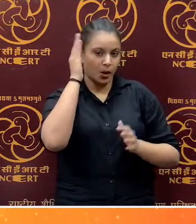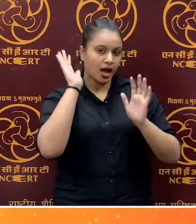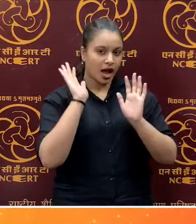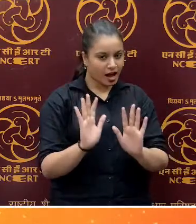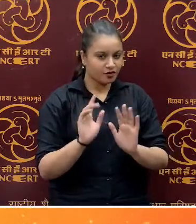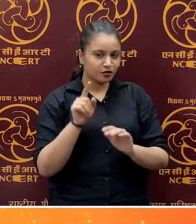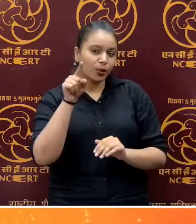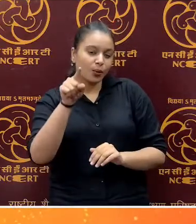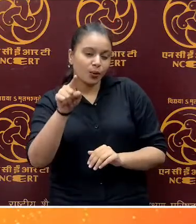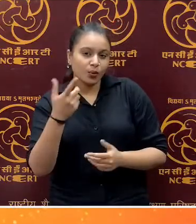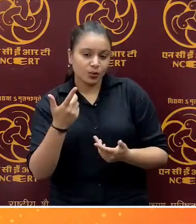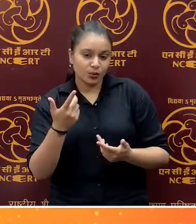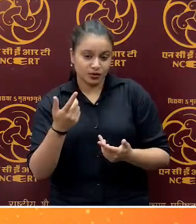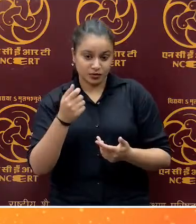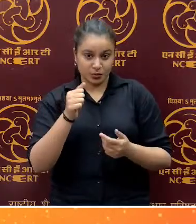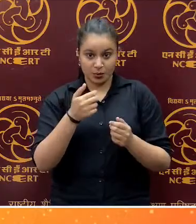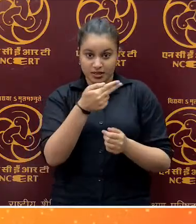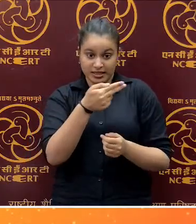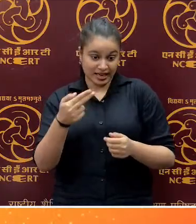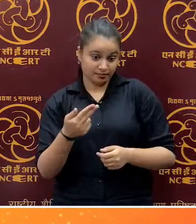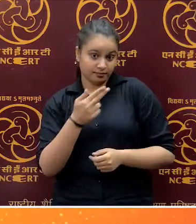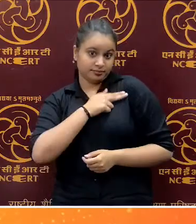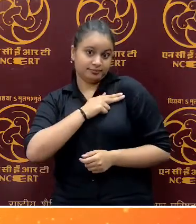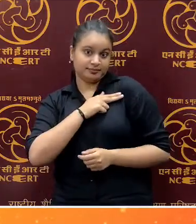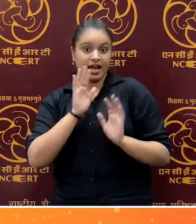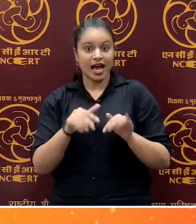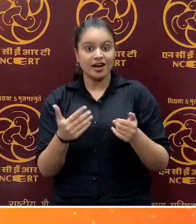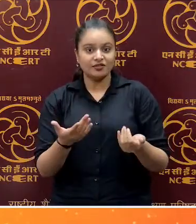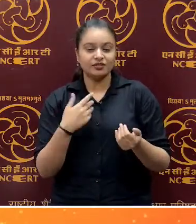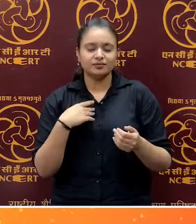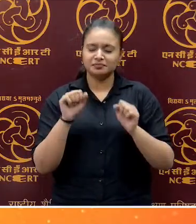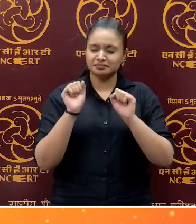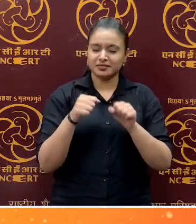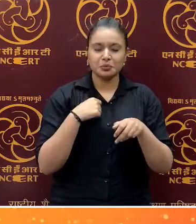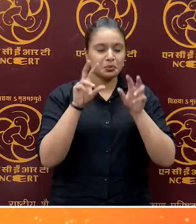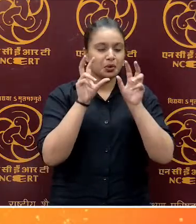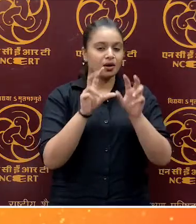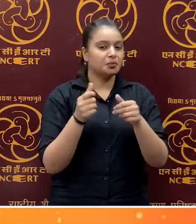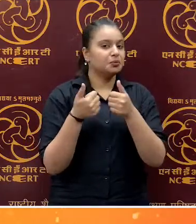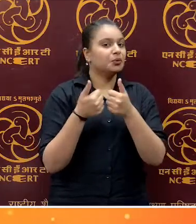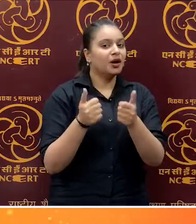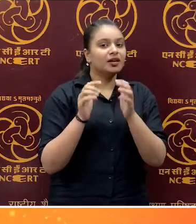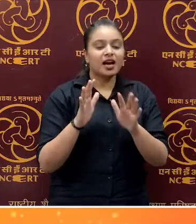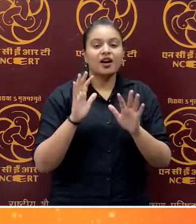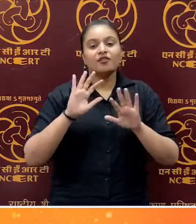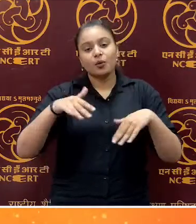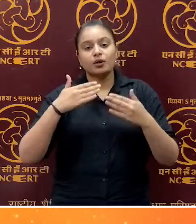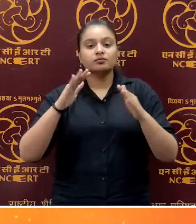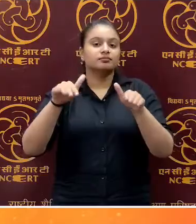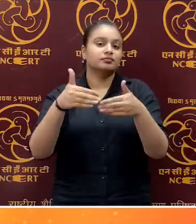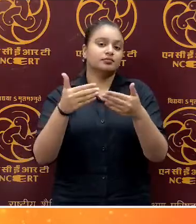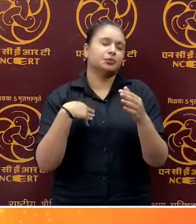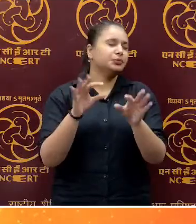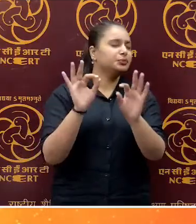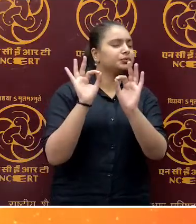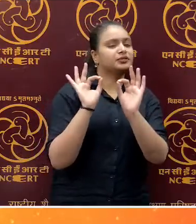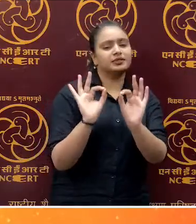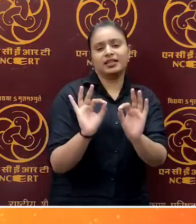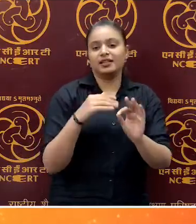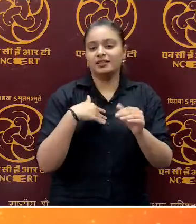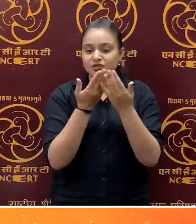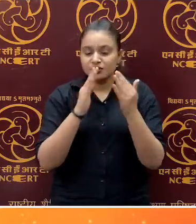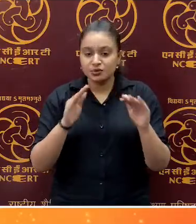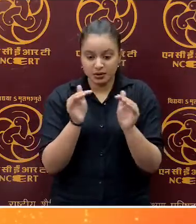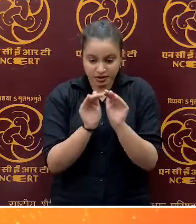see you are actually carrying your name with you. Absolutely, a wonderful observation, Harpreet, and a great introduction, I would say. Thank you. हमारे छोटे